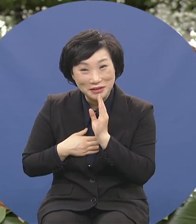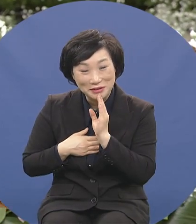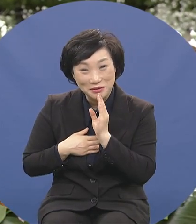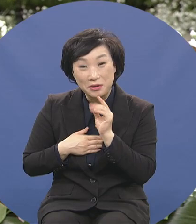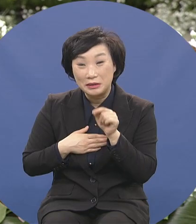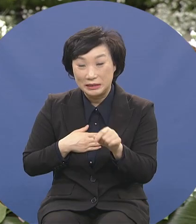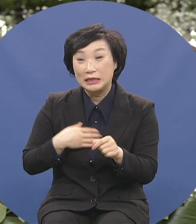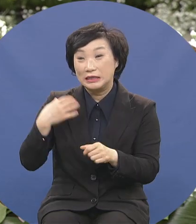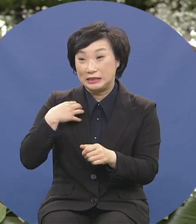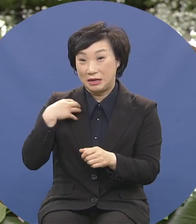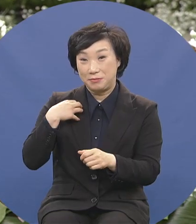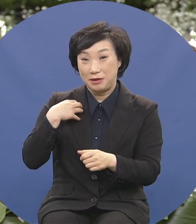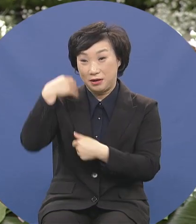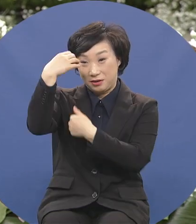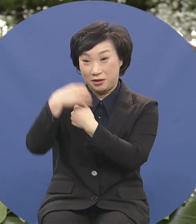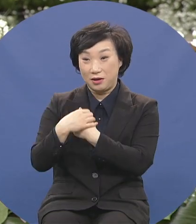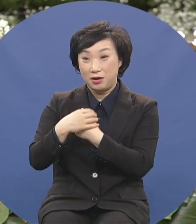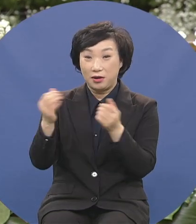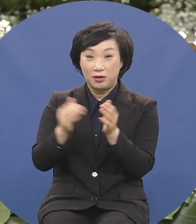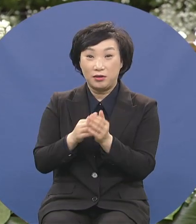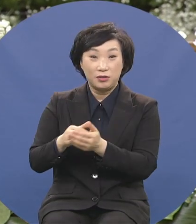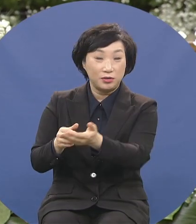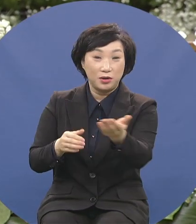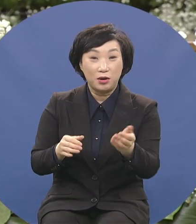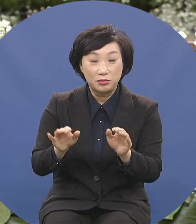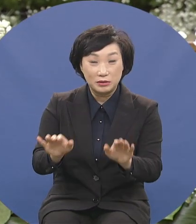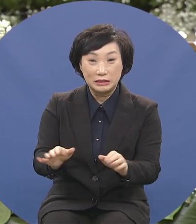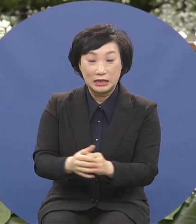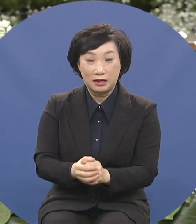이 사명을 받아놓고도